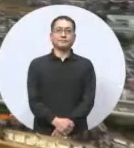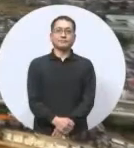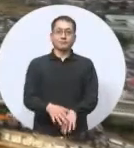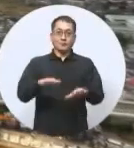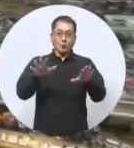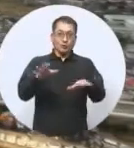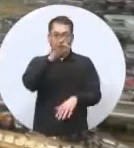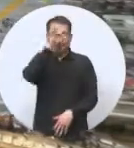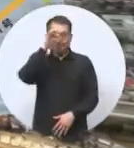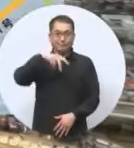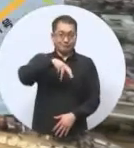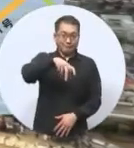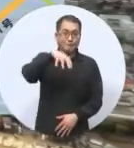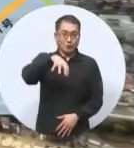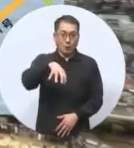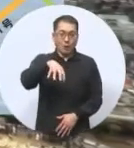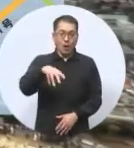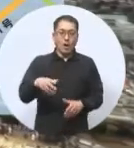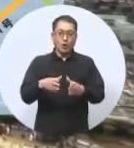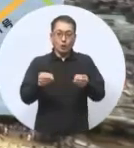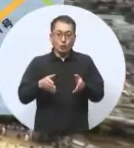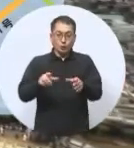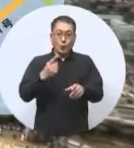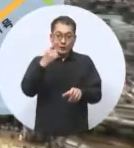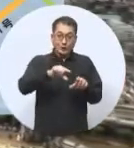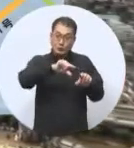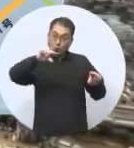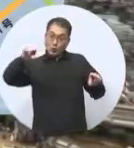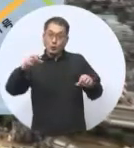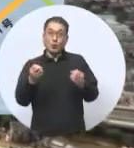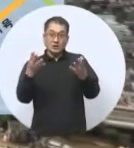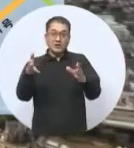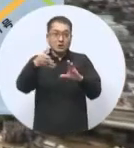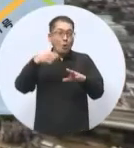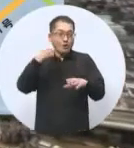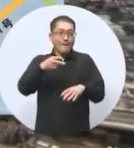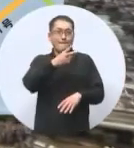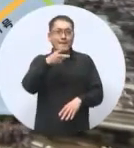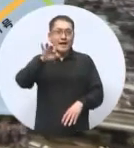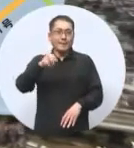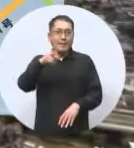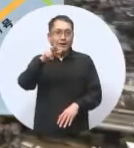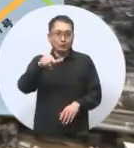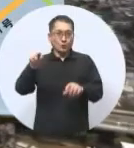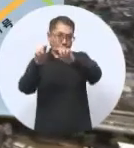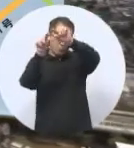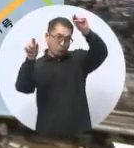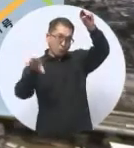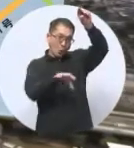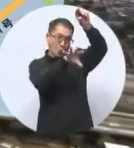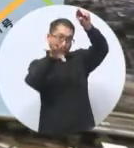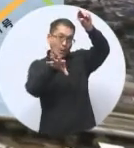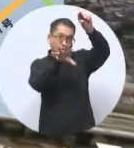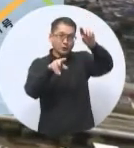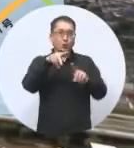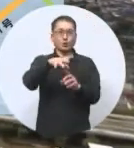今回散策するのは国道1号と新湘南バイパスに挟まれた松林地区。